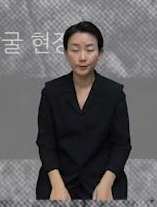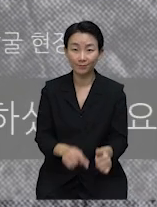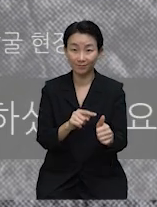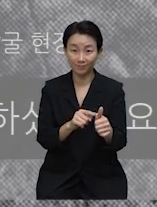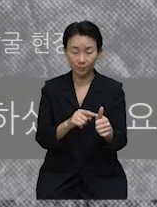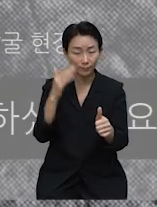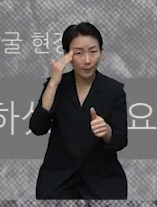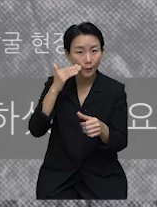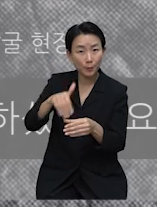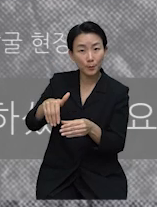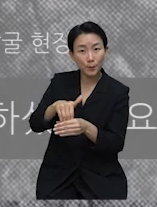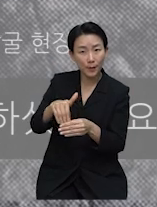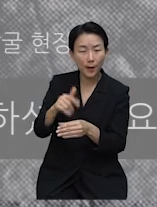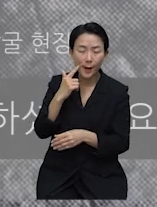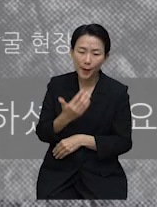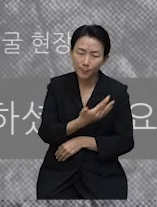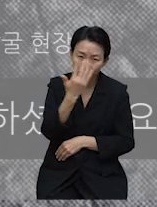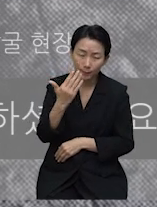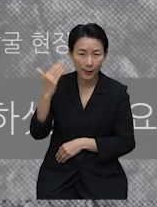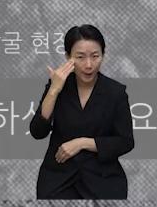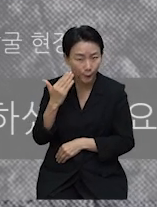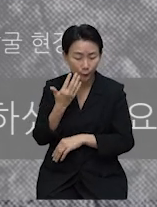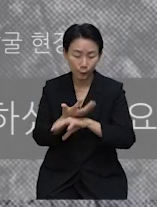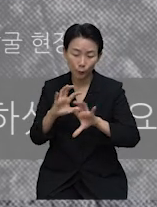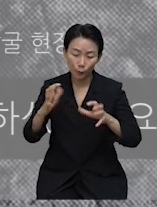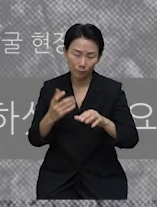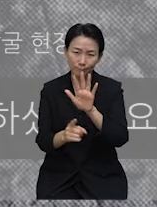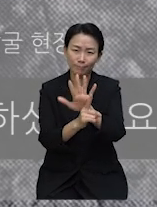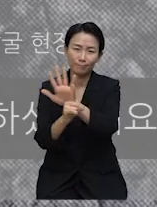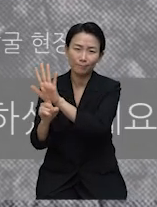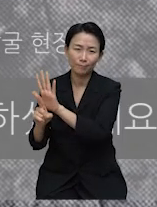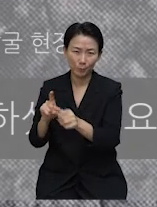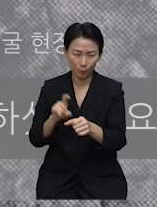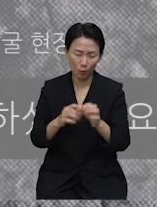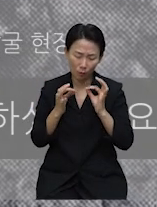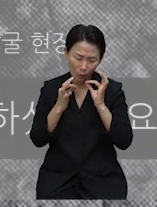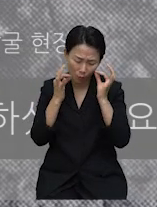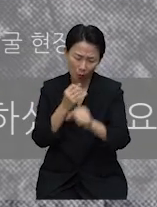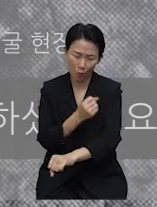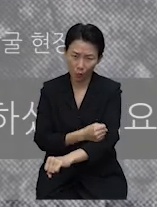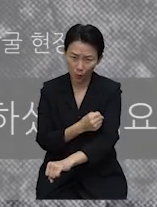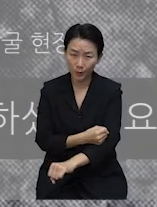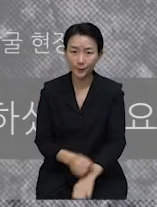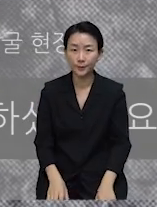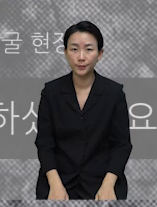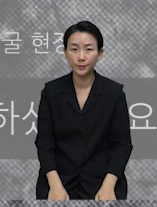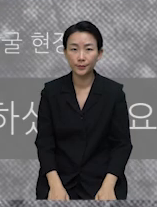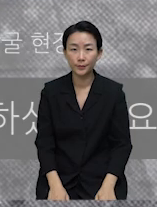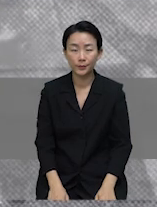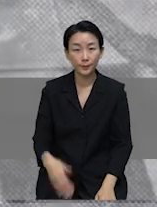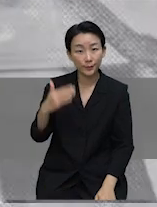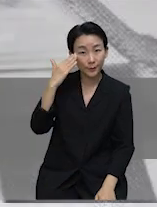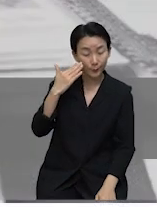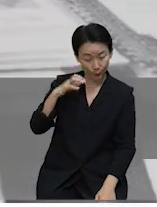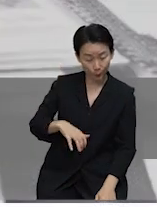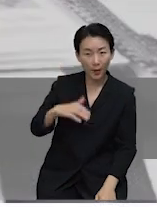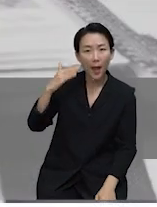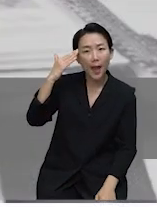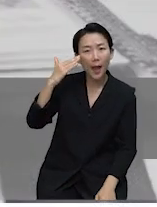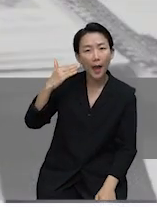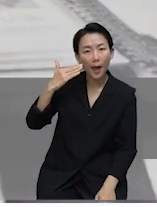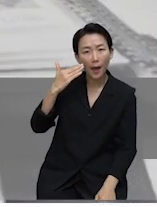꼽힙니다. 최순우 선생은 우리 문화의 아름다움을 국내외로 알리기 위해서 많은 노력을 하셨는데요.